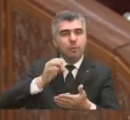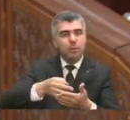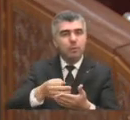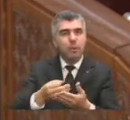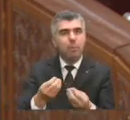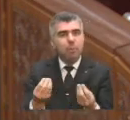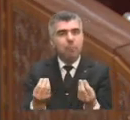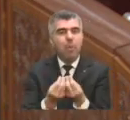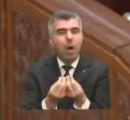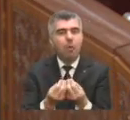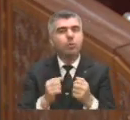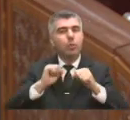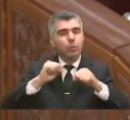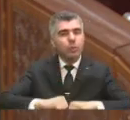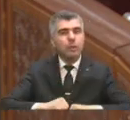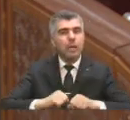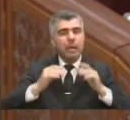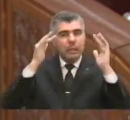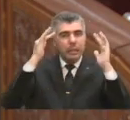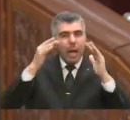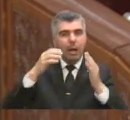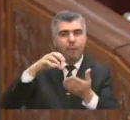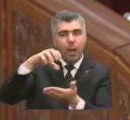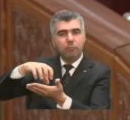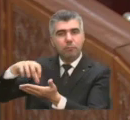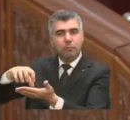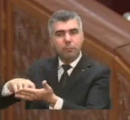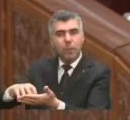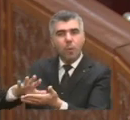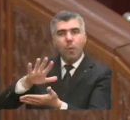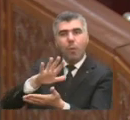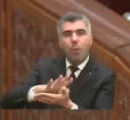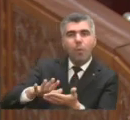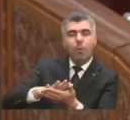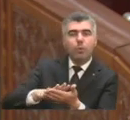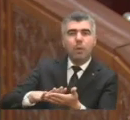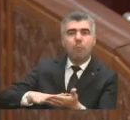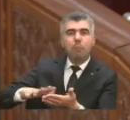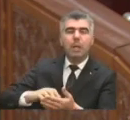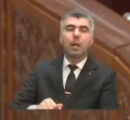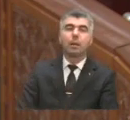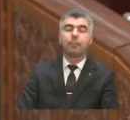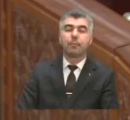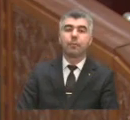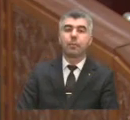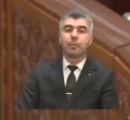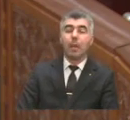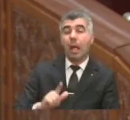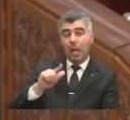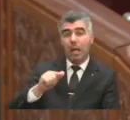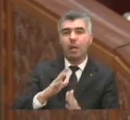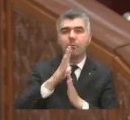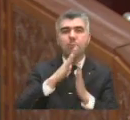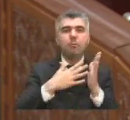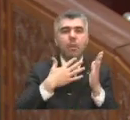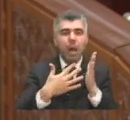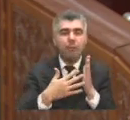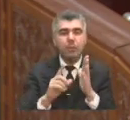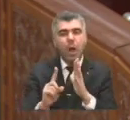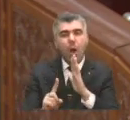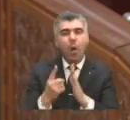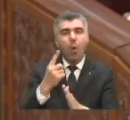باش تفعل كذلك الجانب الثقافي في الأقاليم والجهات ديالهم. فكاين هناك برنامج غنبداو هذه السنة